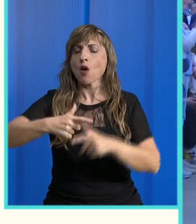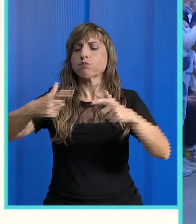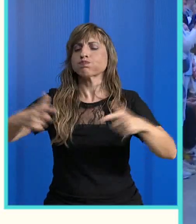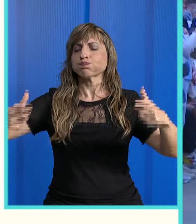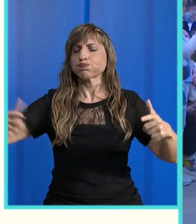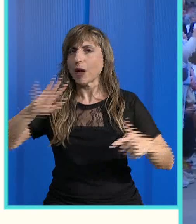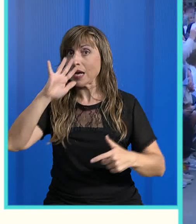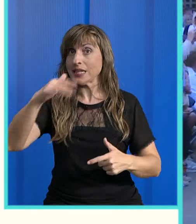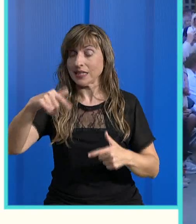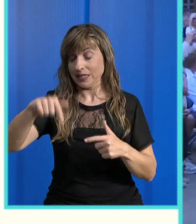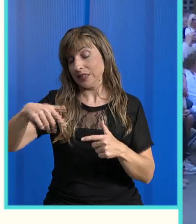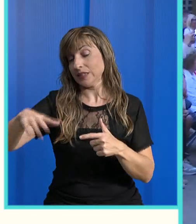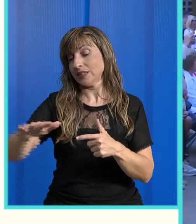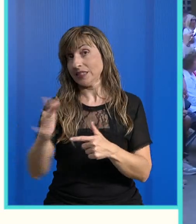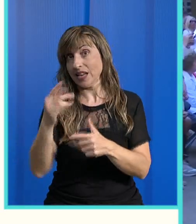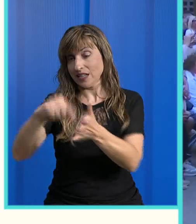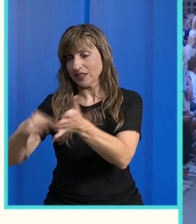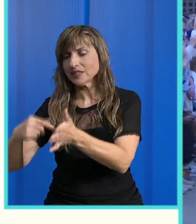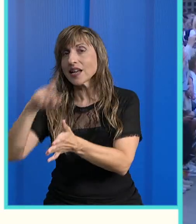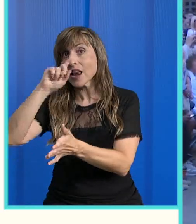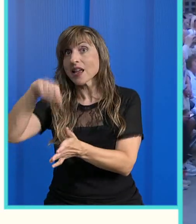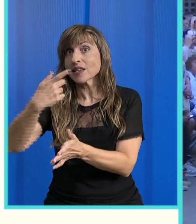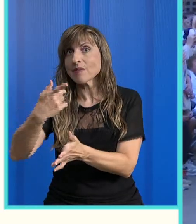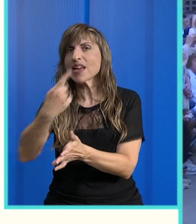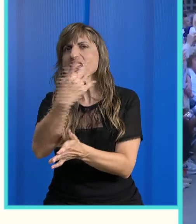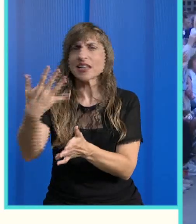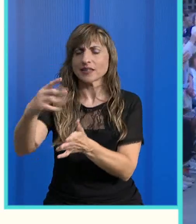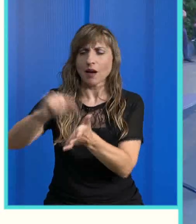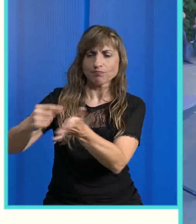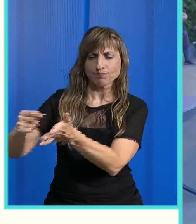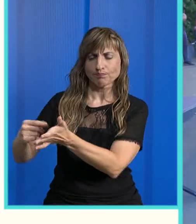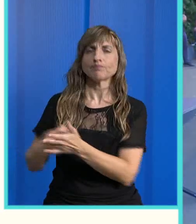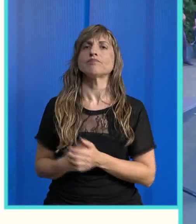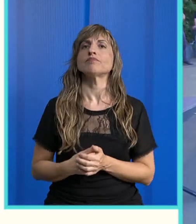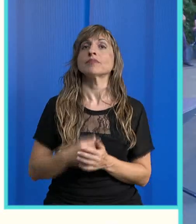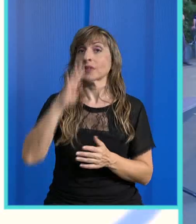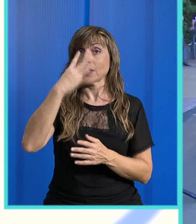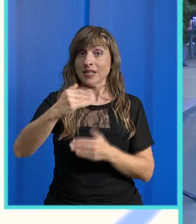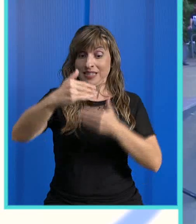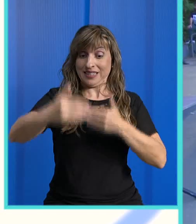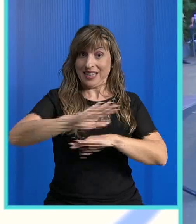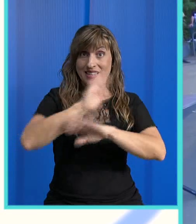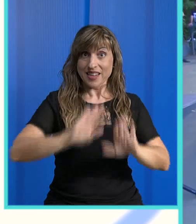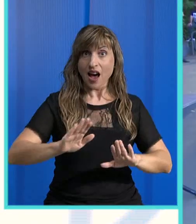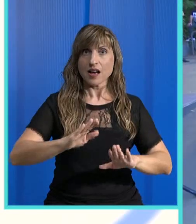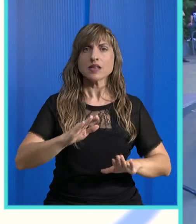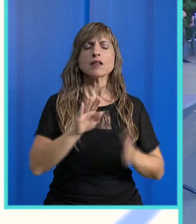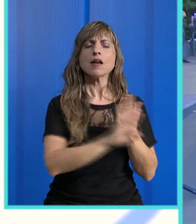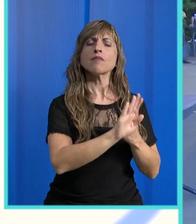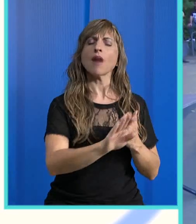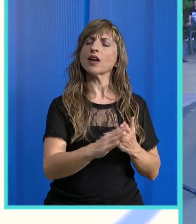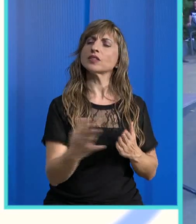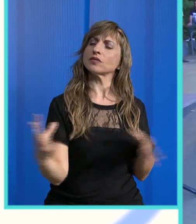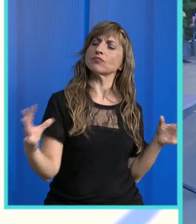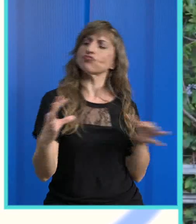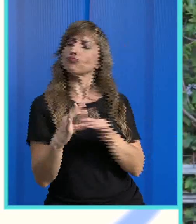la pròxima promoció i 15 l'any vinent. L'alcalde ha dit que vol que en acabar el mandat els veïns se sentin representats amb el cos de la Guàrdia